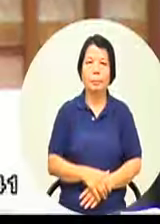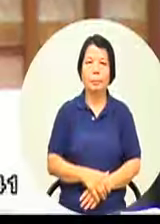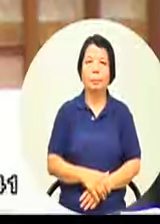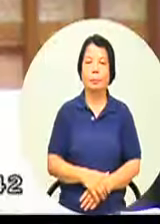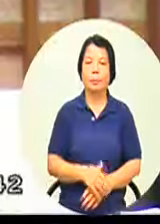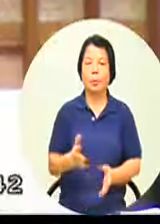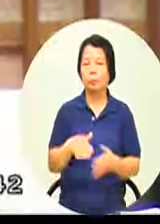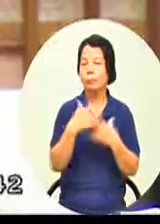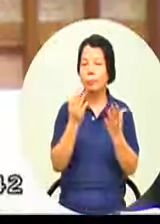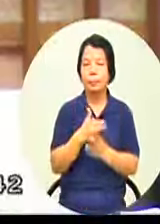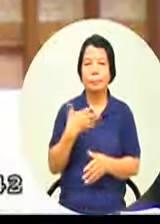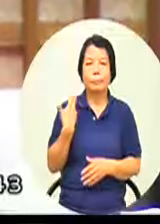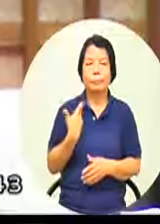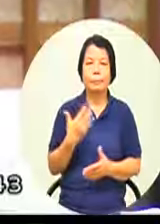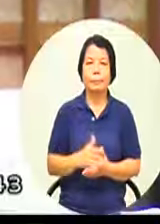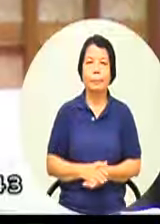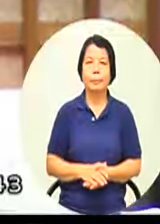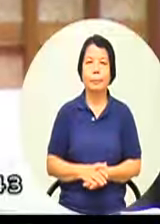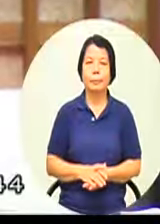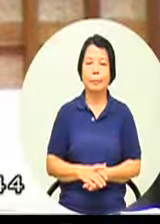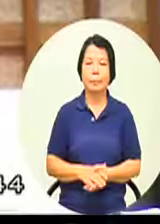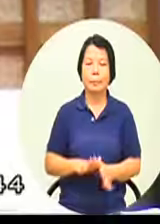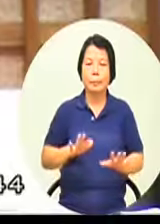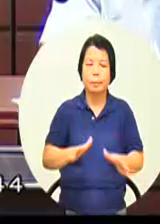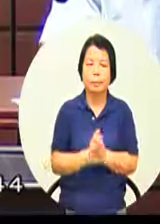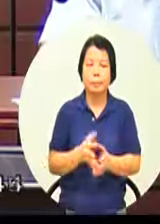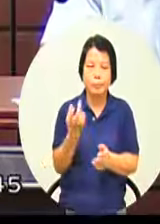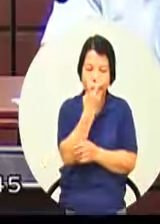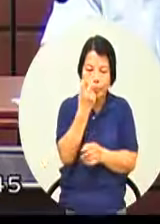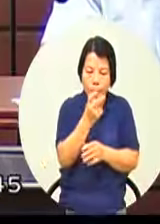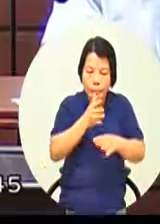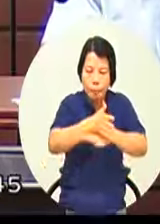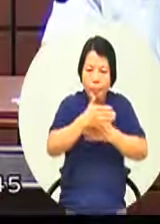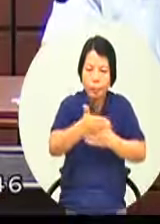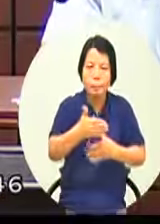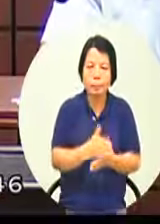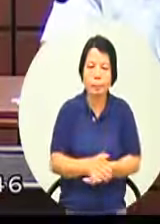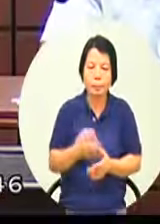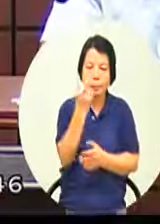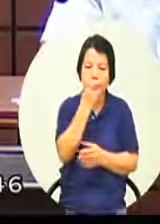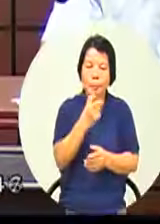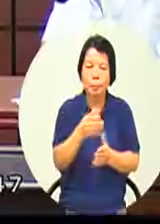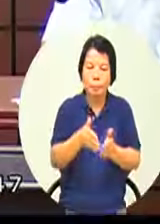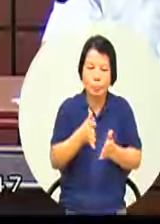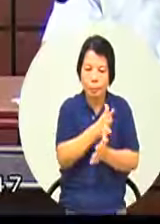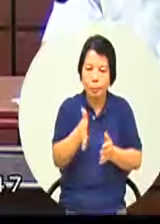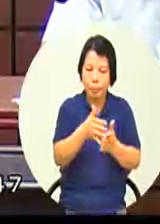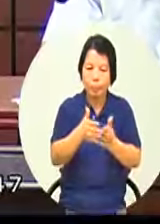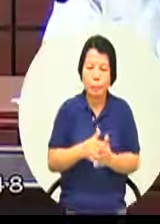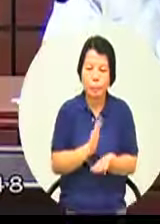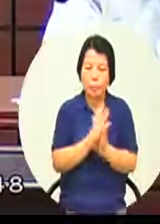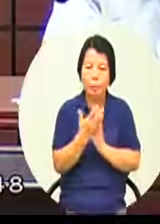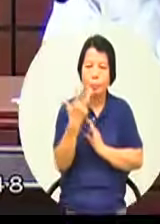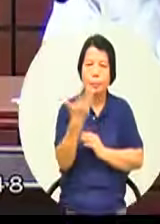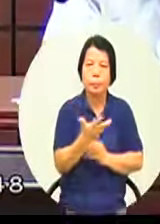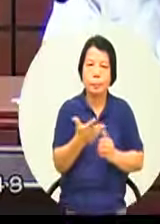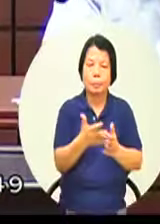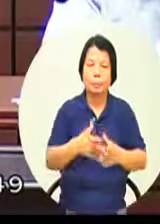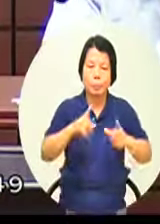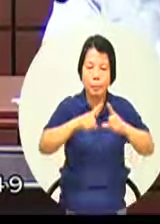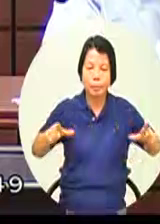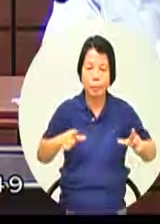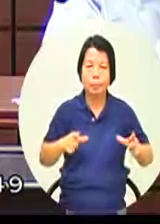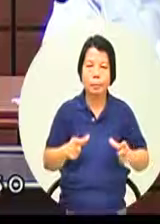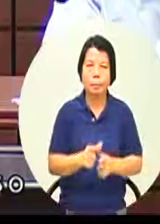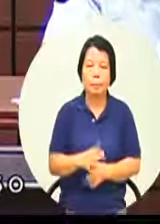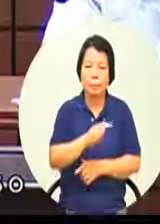不了了之。 所以这一次的查访过程当中，检调单位有列出八样比较大宗型的，